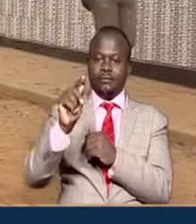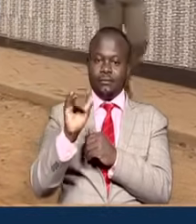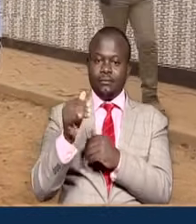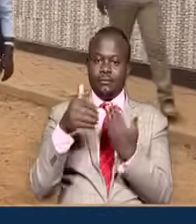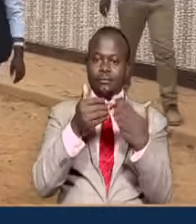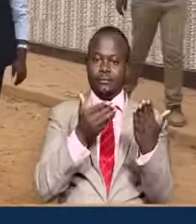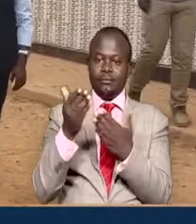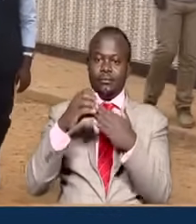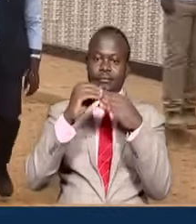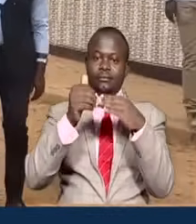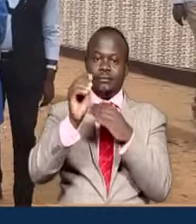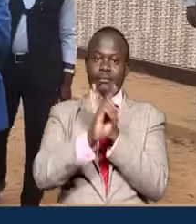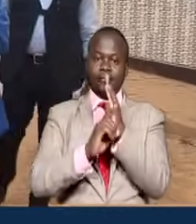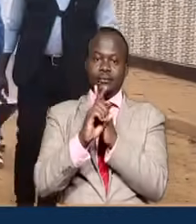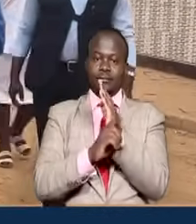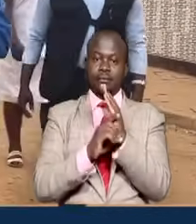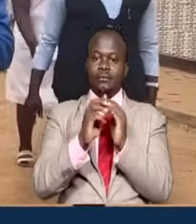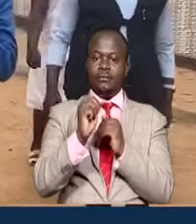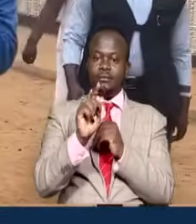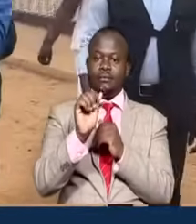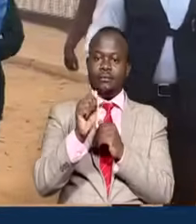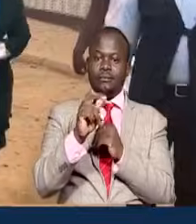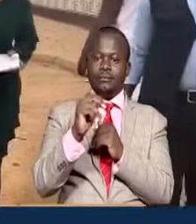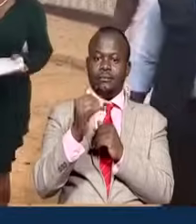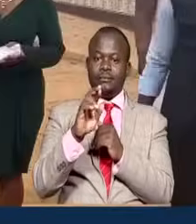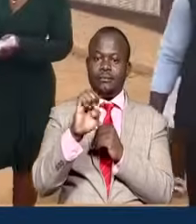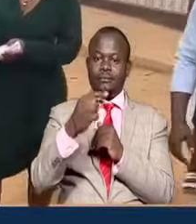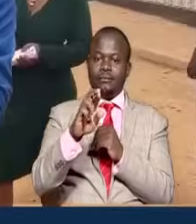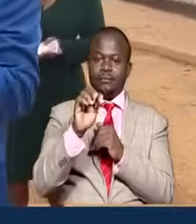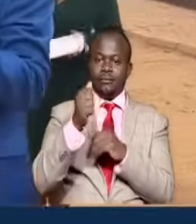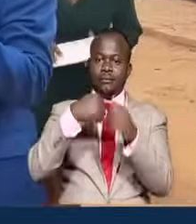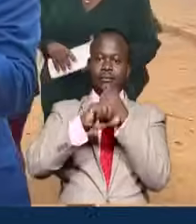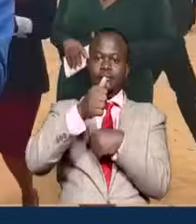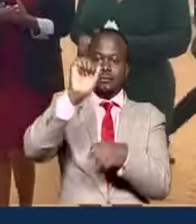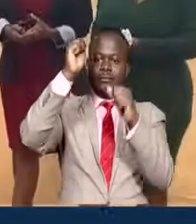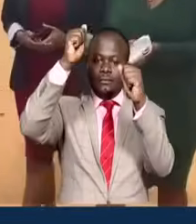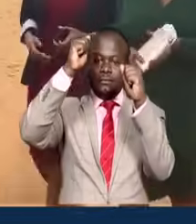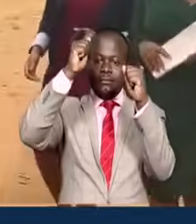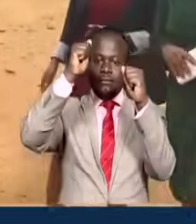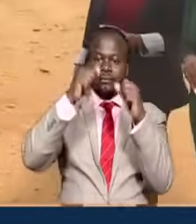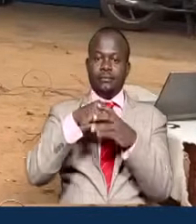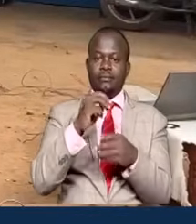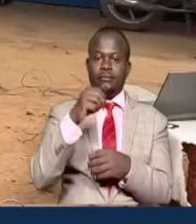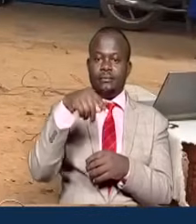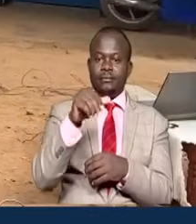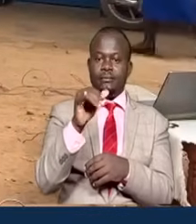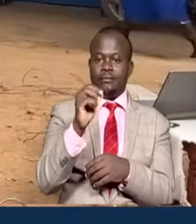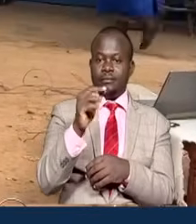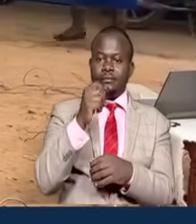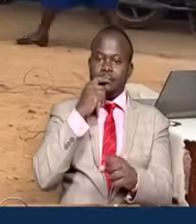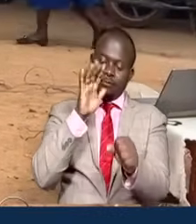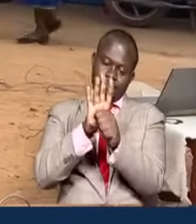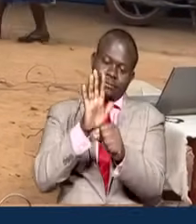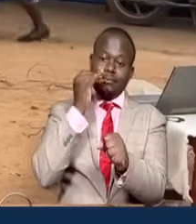ikaze n'umuyobozi w'aka karere Mukanyirigira Judith. Mu bikorwa byo kwiyamamaza Mpayimana Philippe yijeje abanyarurindo